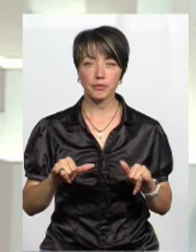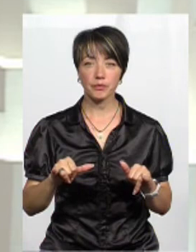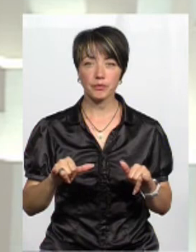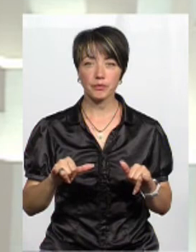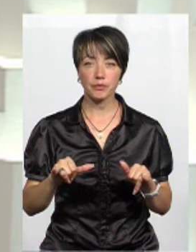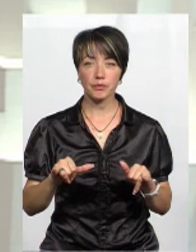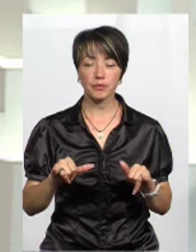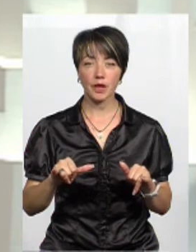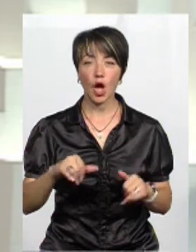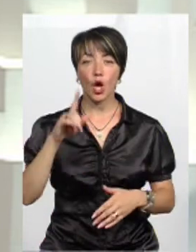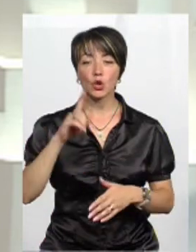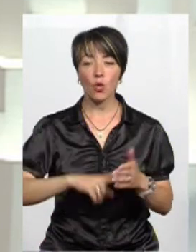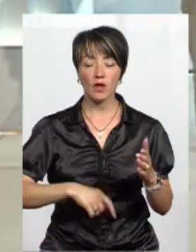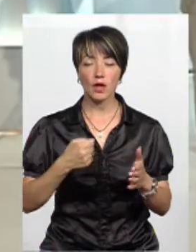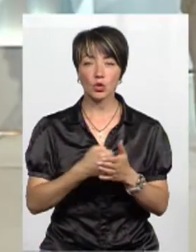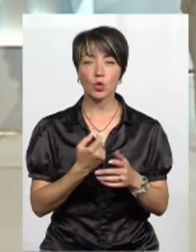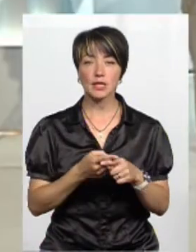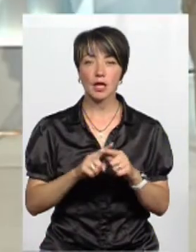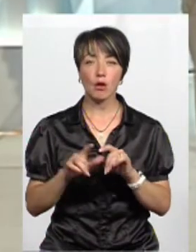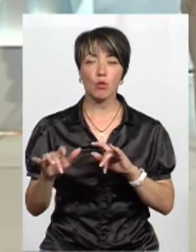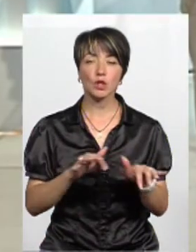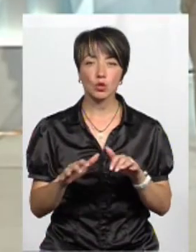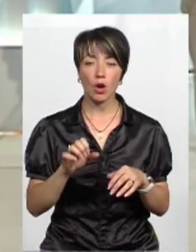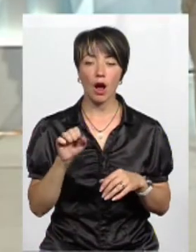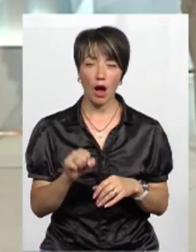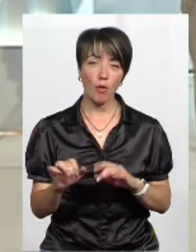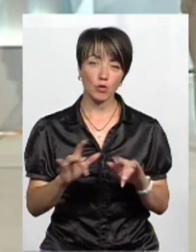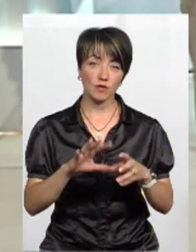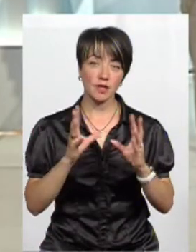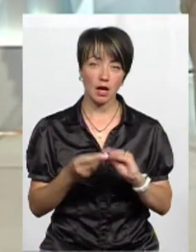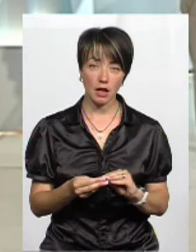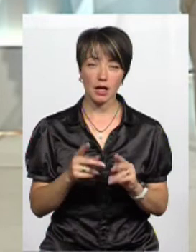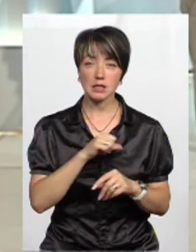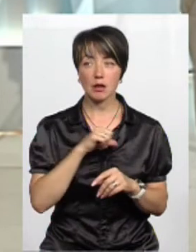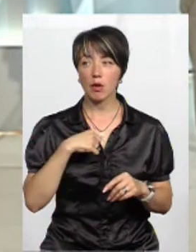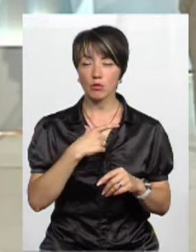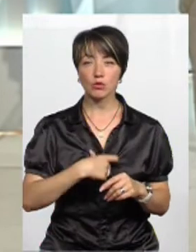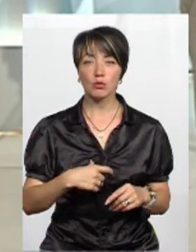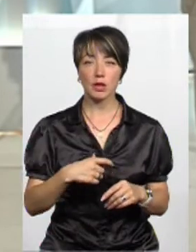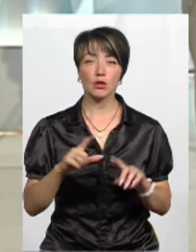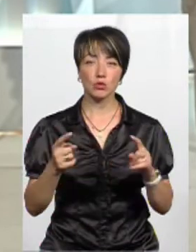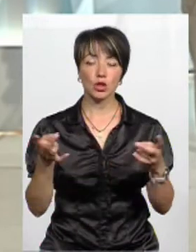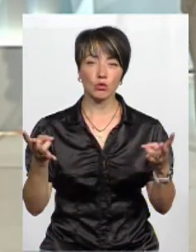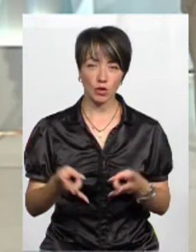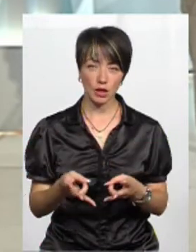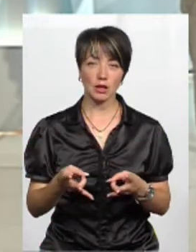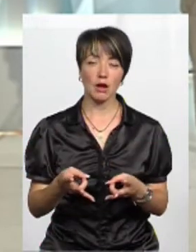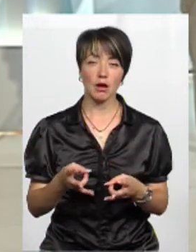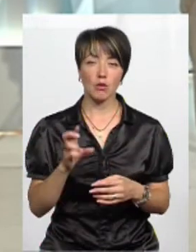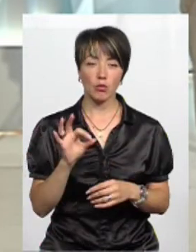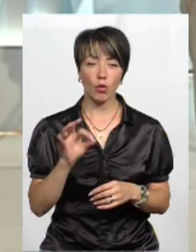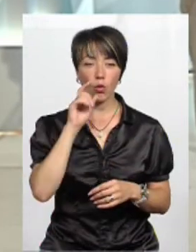зросте довіра до цієї процедури, а процедура взагалі як сама по собі, то вкрай необхідна, тому